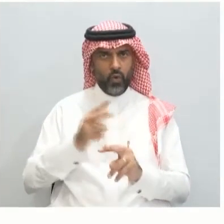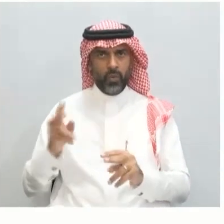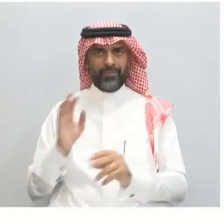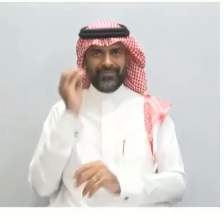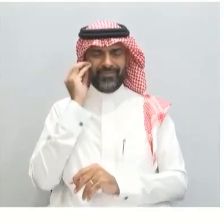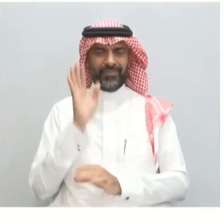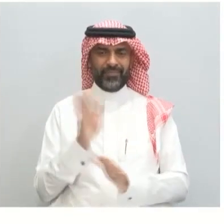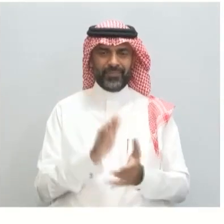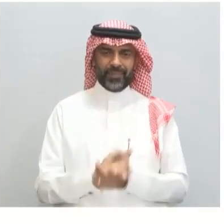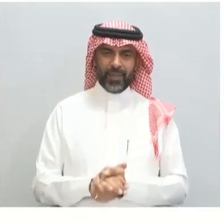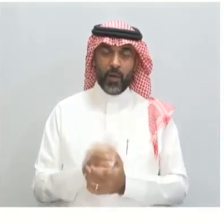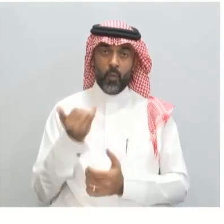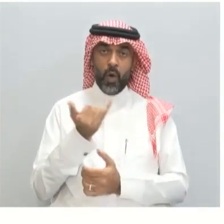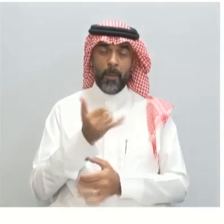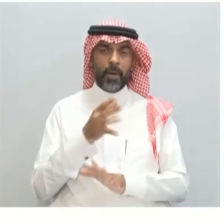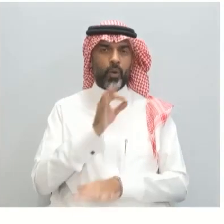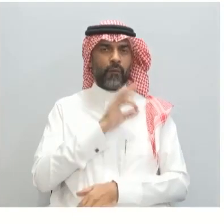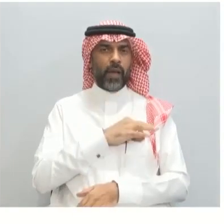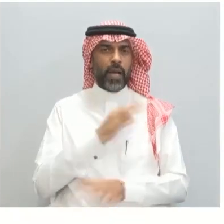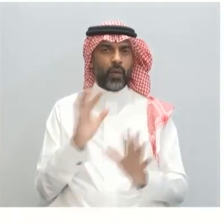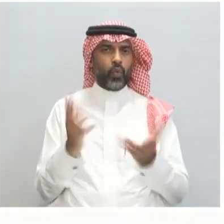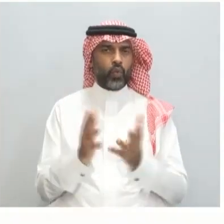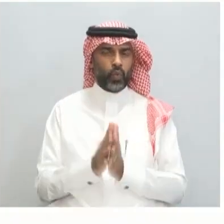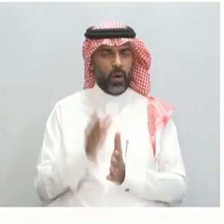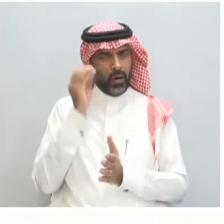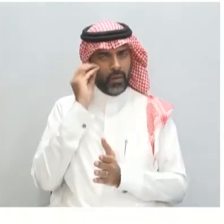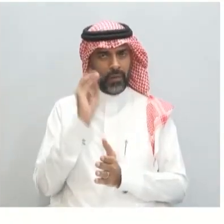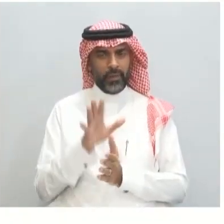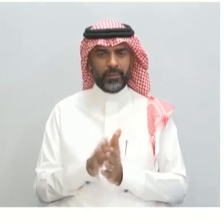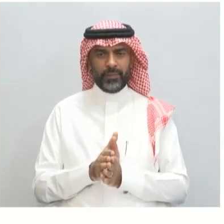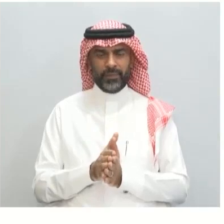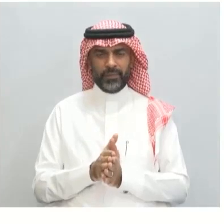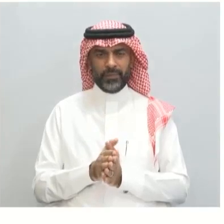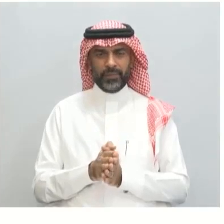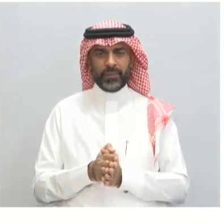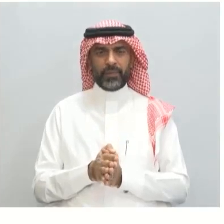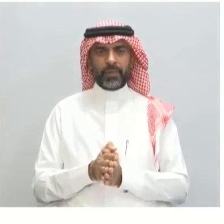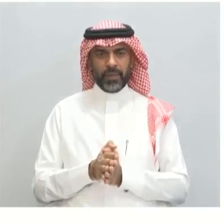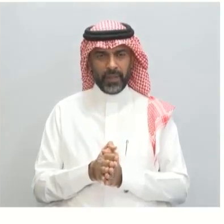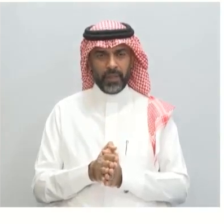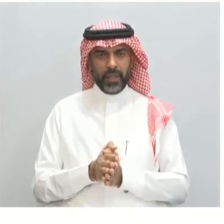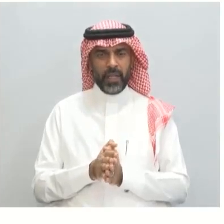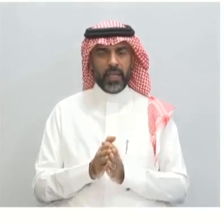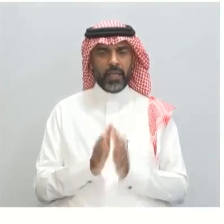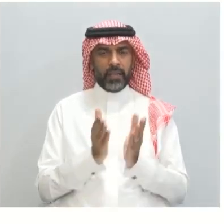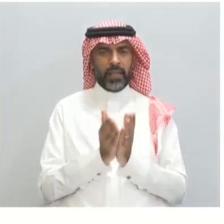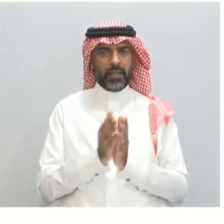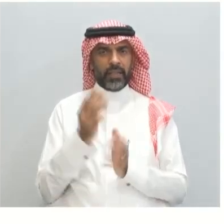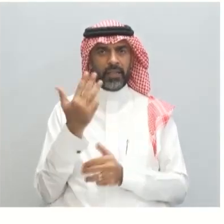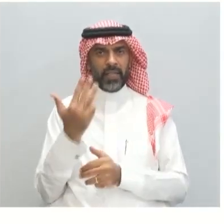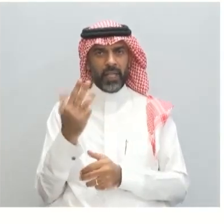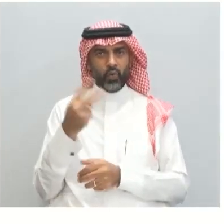واليابس اهميه الخريطه ما هي اهميه الخريطه وفوائدها ومن ثم انتقلنا الى الدرس ال9